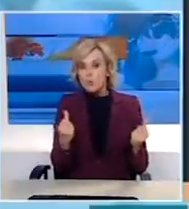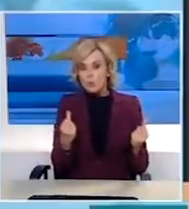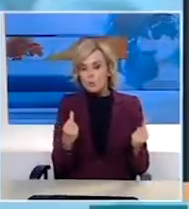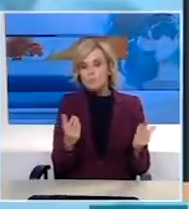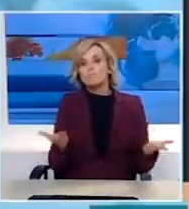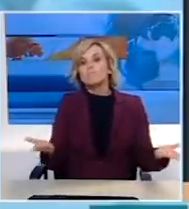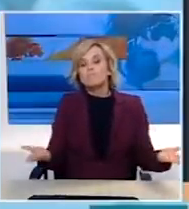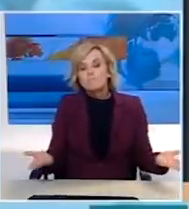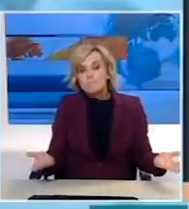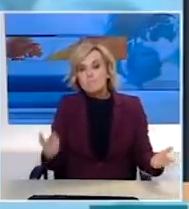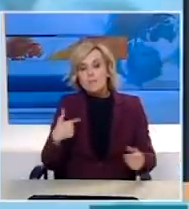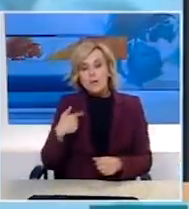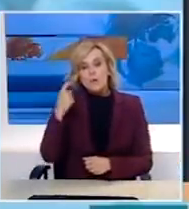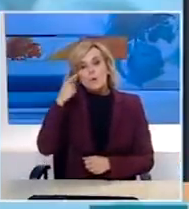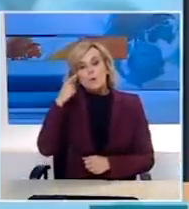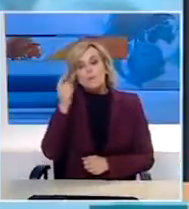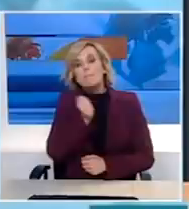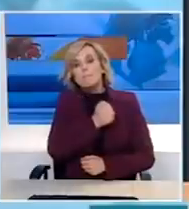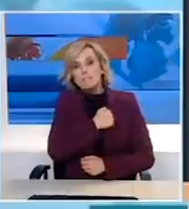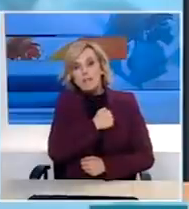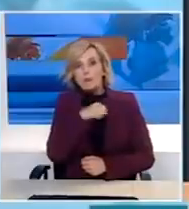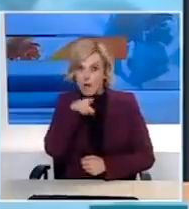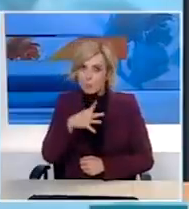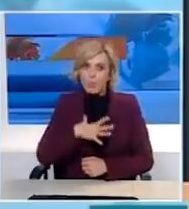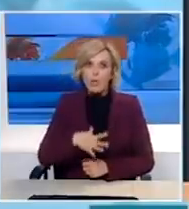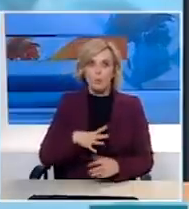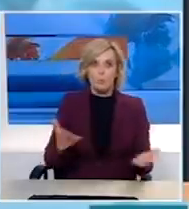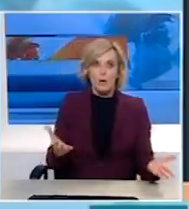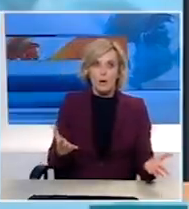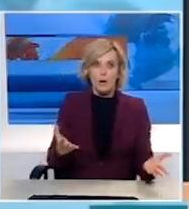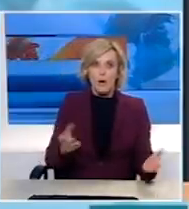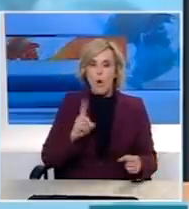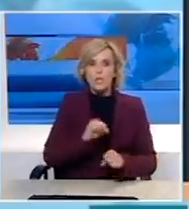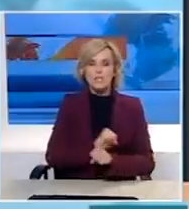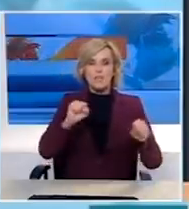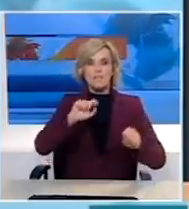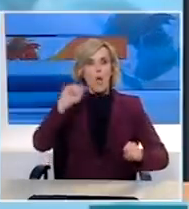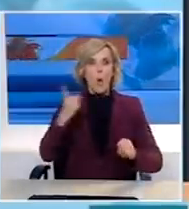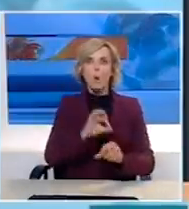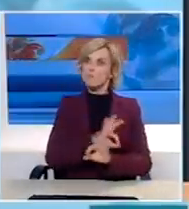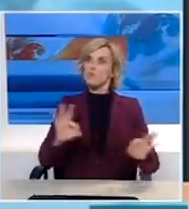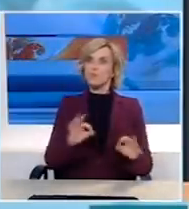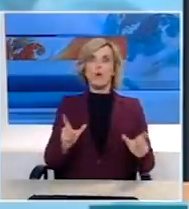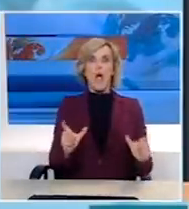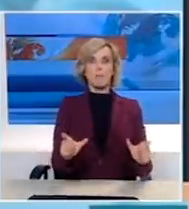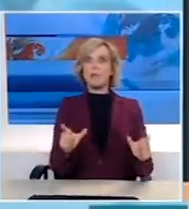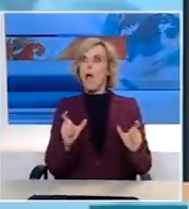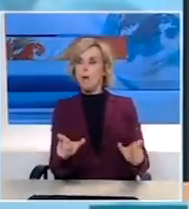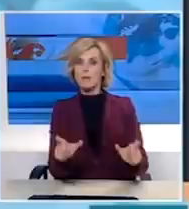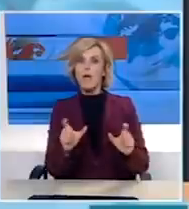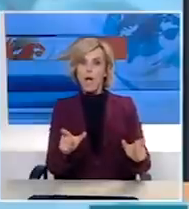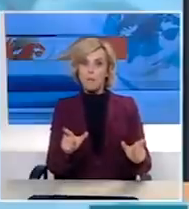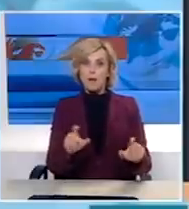χρόνια. Θεωρώ ότι αυτό θέλουμε. Δεν θέλουμε ξαφνικά να χτίσουμε όλη ανοσία.